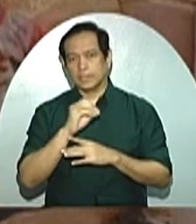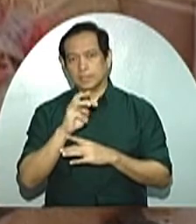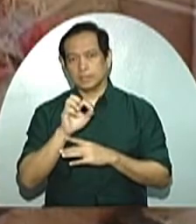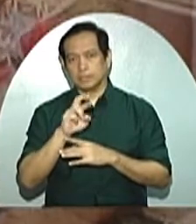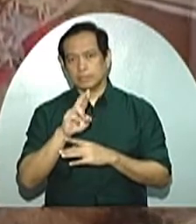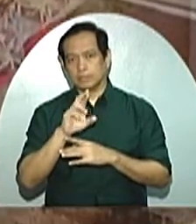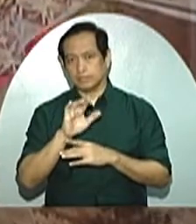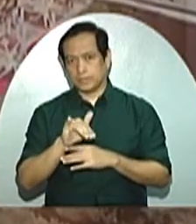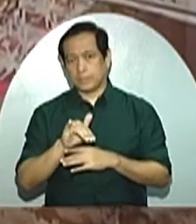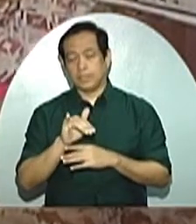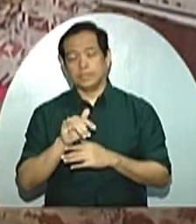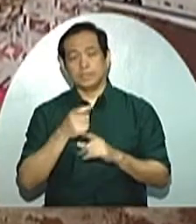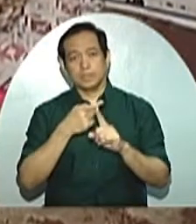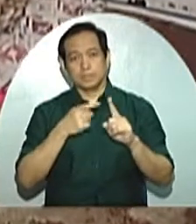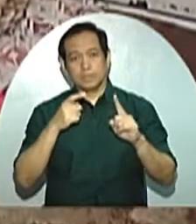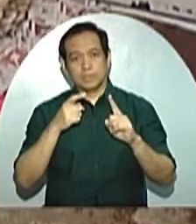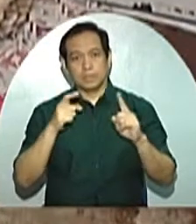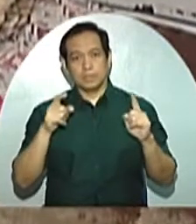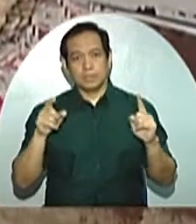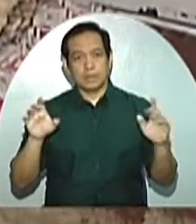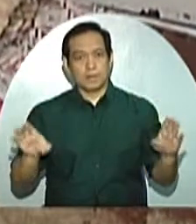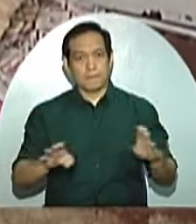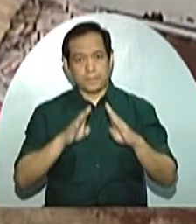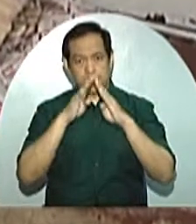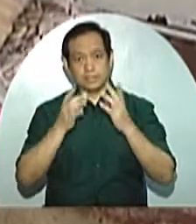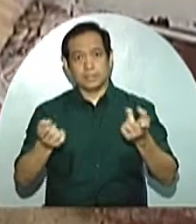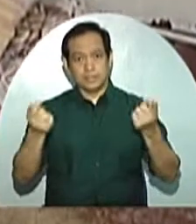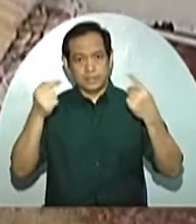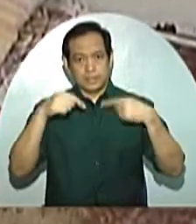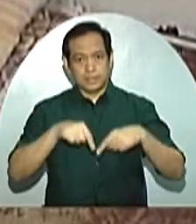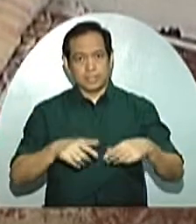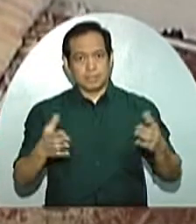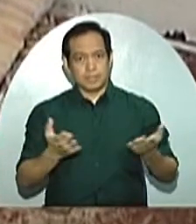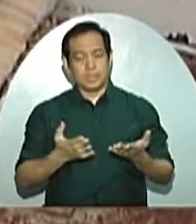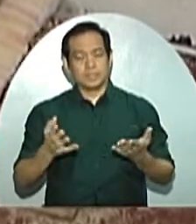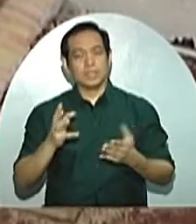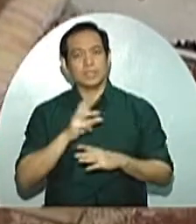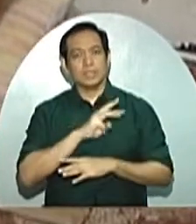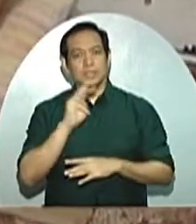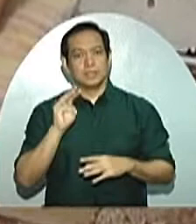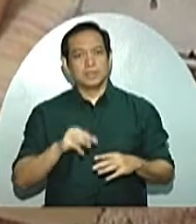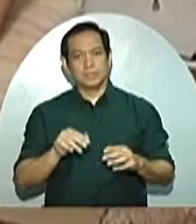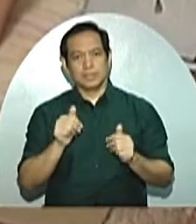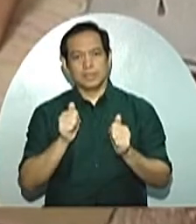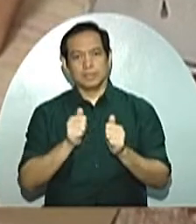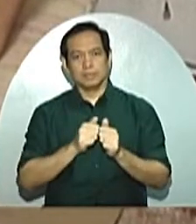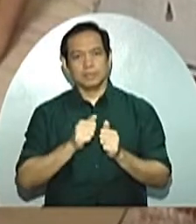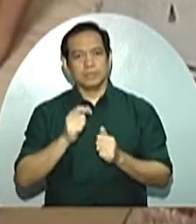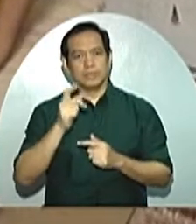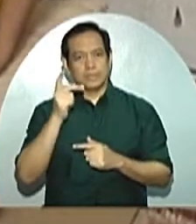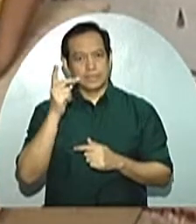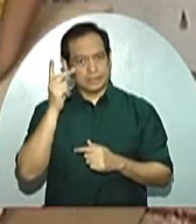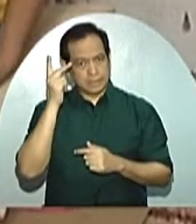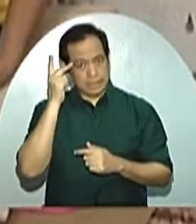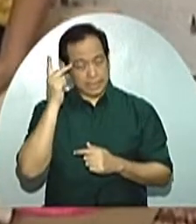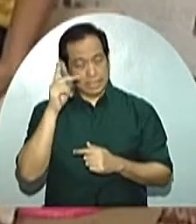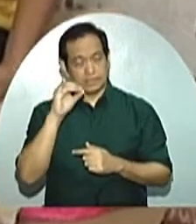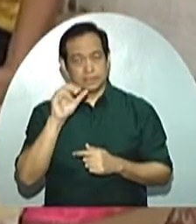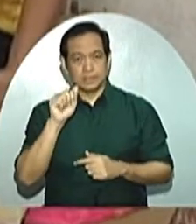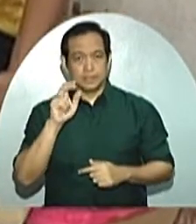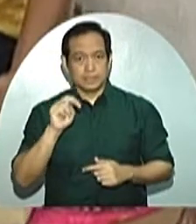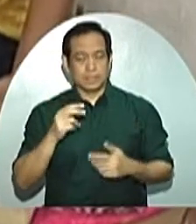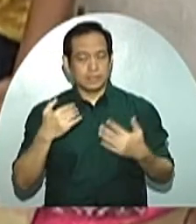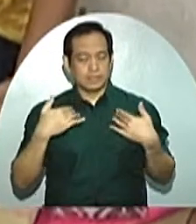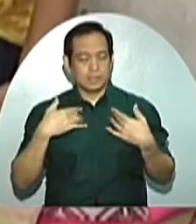Gumapas. Mula sa Bicol, nagtungo sila sa Maynila kasama ang kanyang anak na si Kian para ipagamot